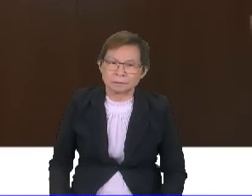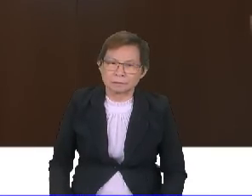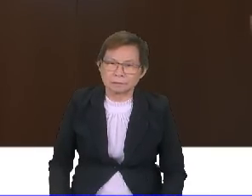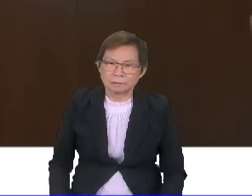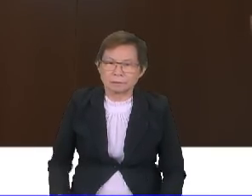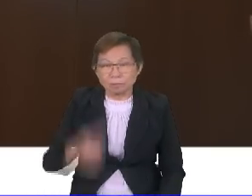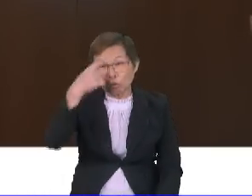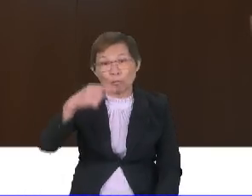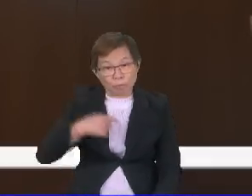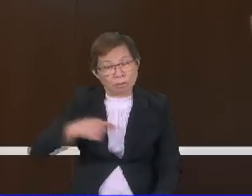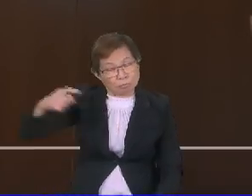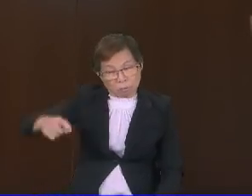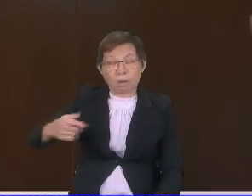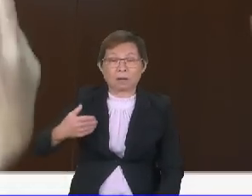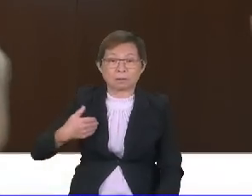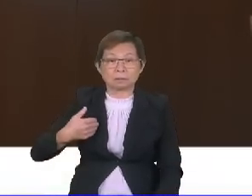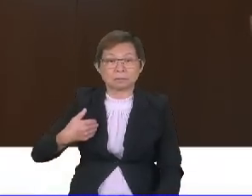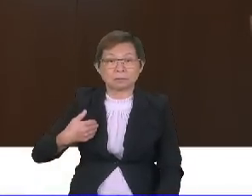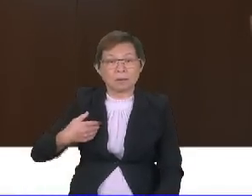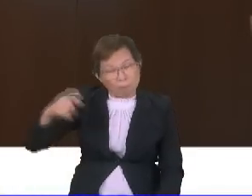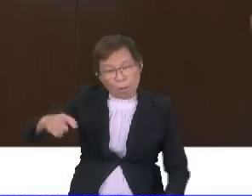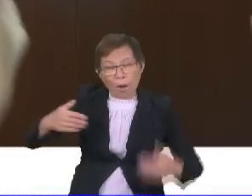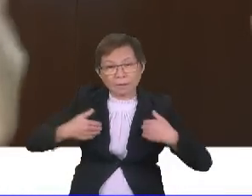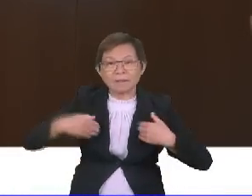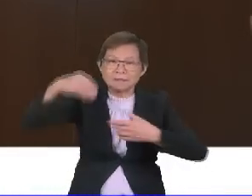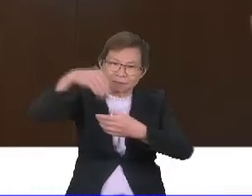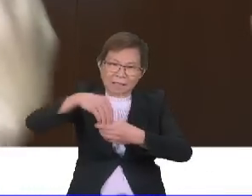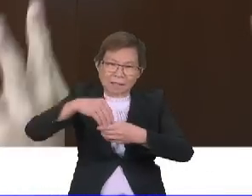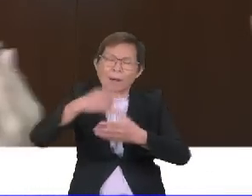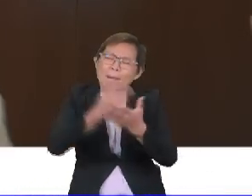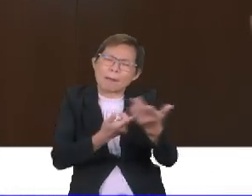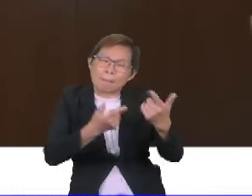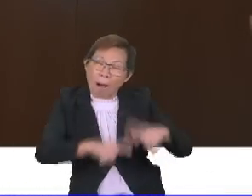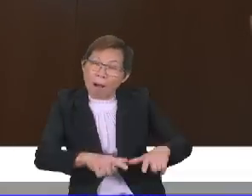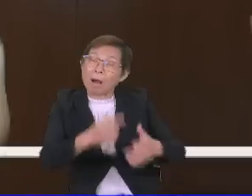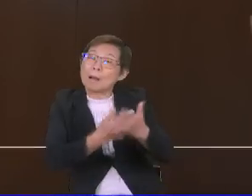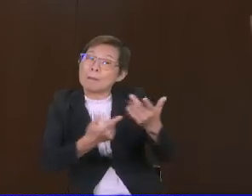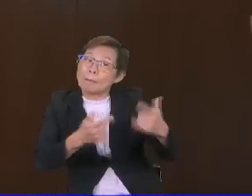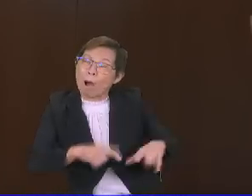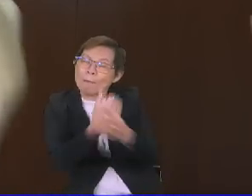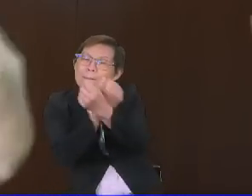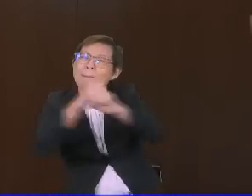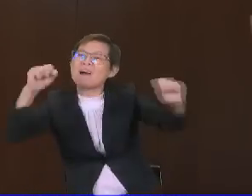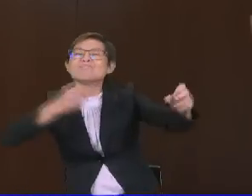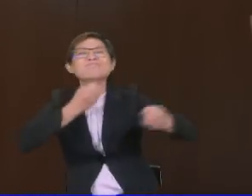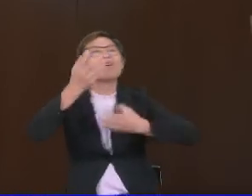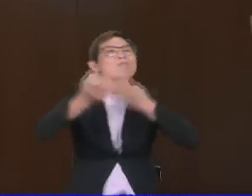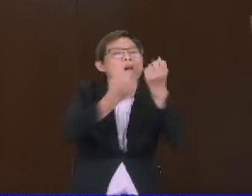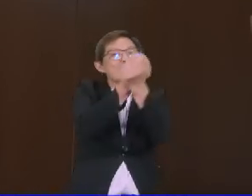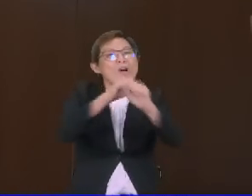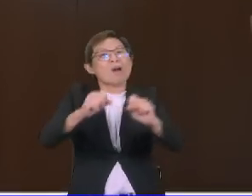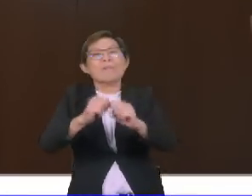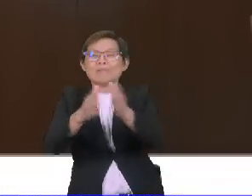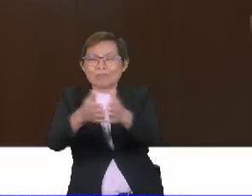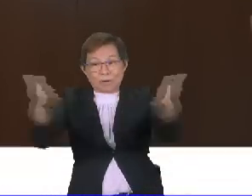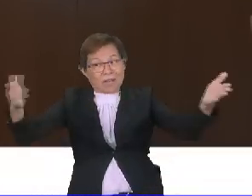pada saya perlu ada oke dalam-dalam apa tuh senario kebebasan bersuara dan pembahasan Milia itu perlu